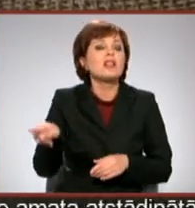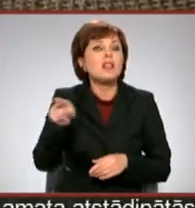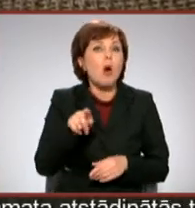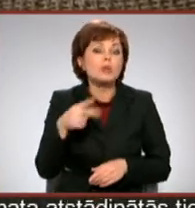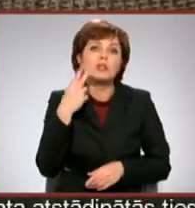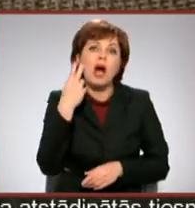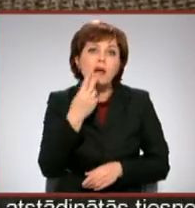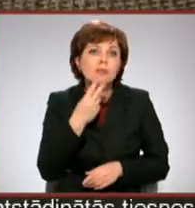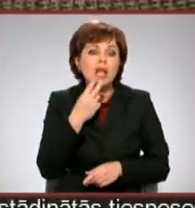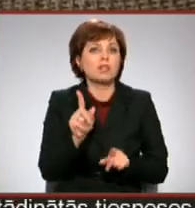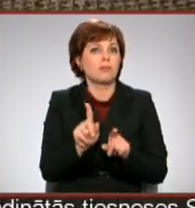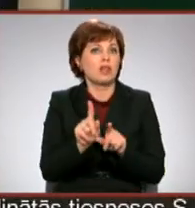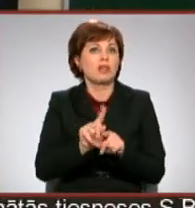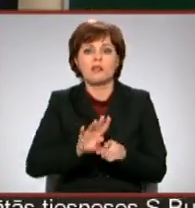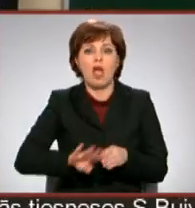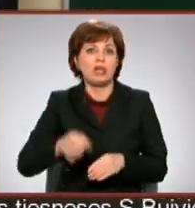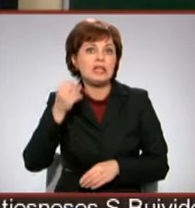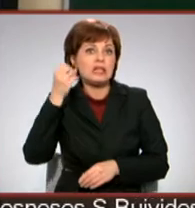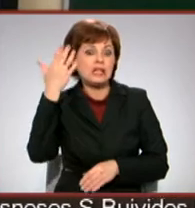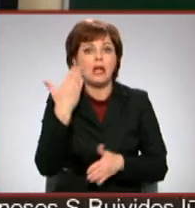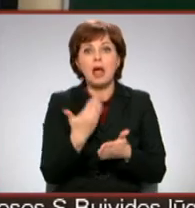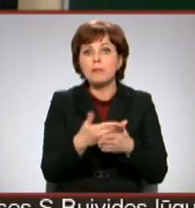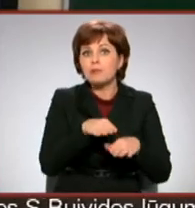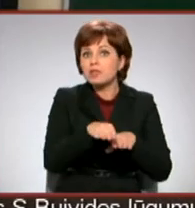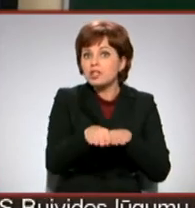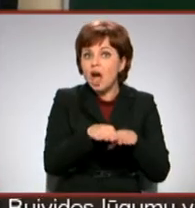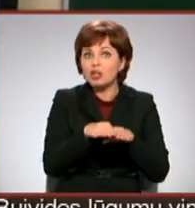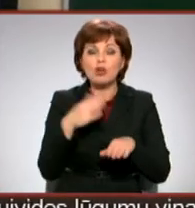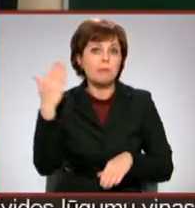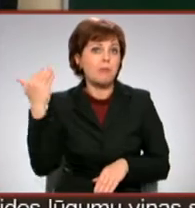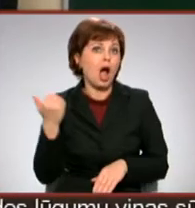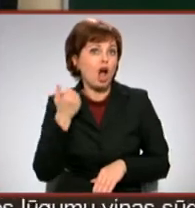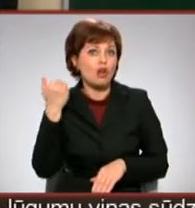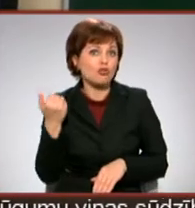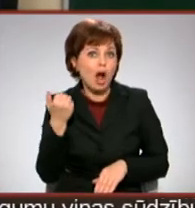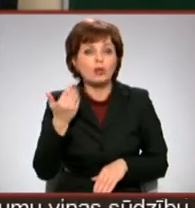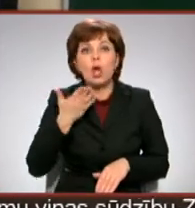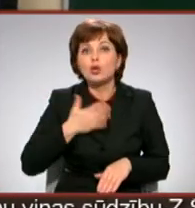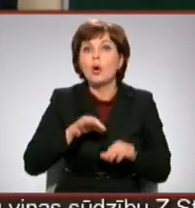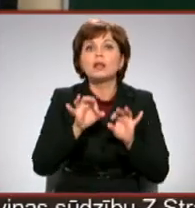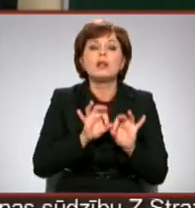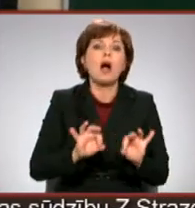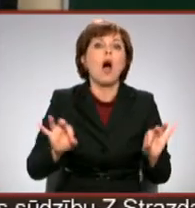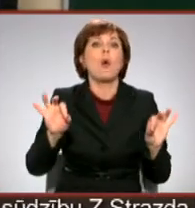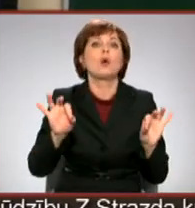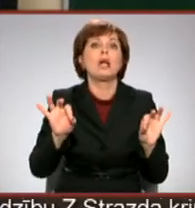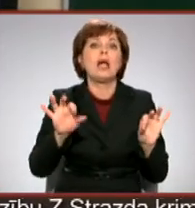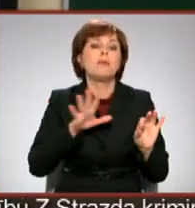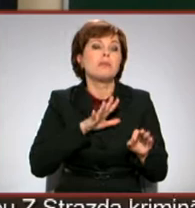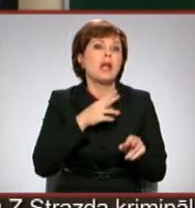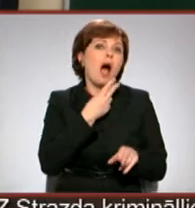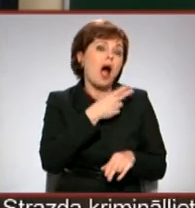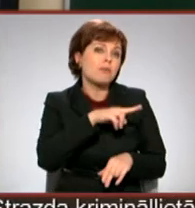tad izglītība. Salīdzinoši ar pagājušajiem gadiem, tas ir ļoti jauki bijis, ļoti jauki